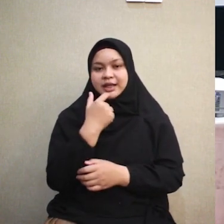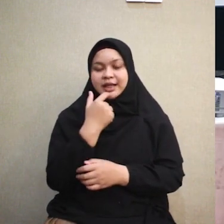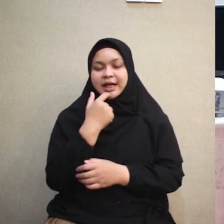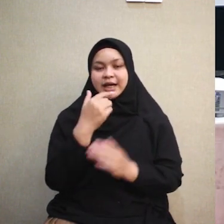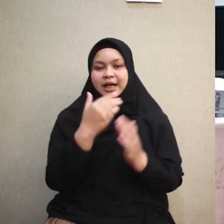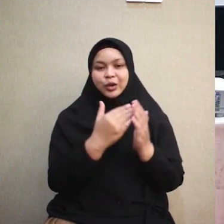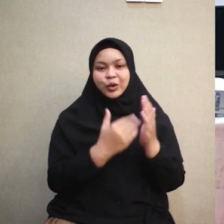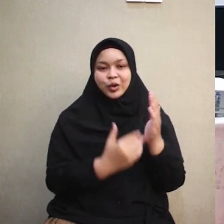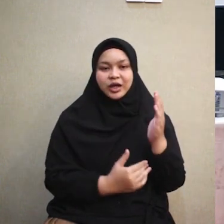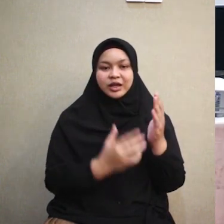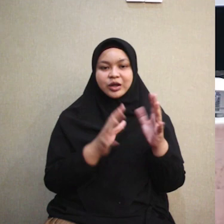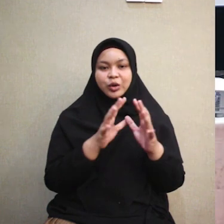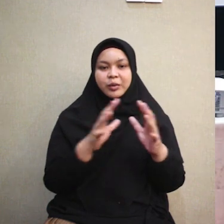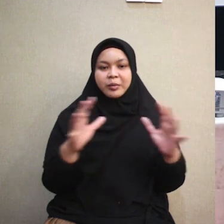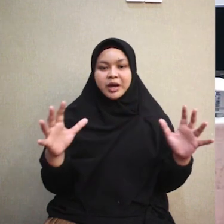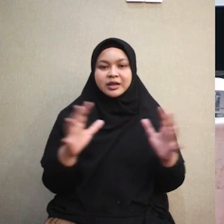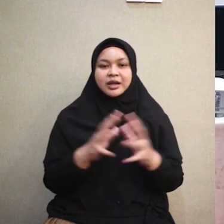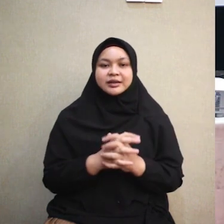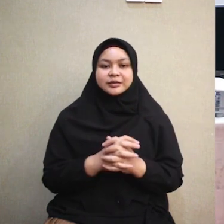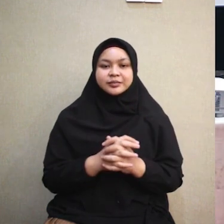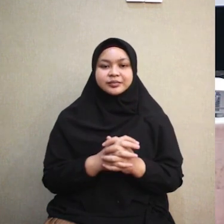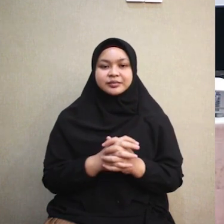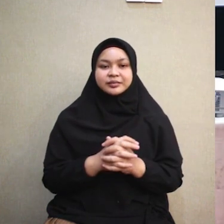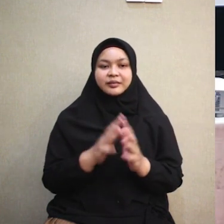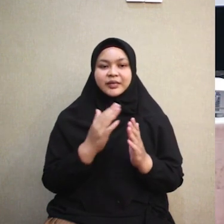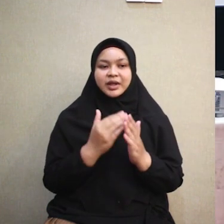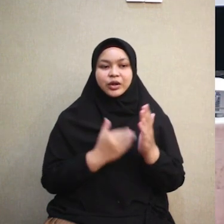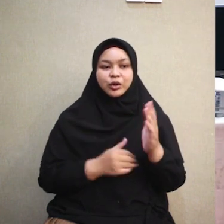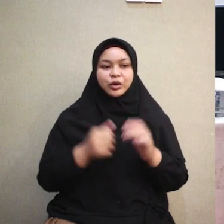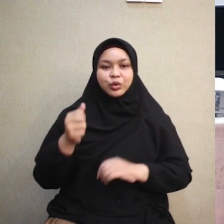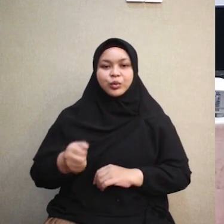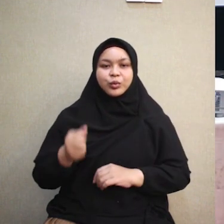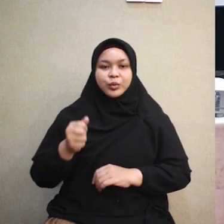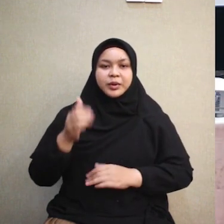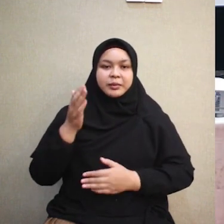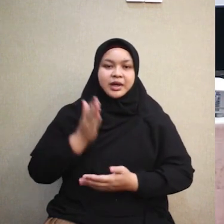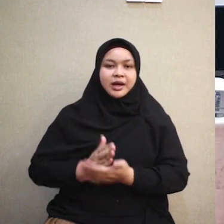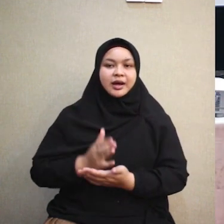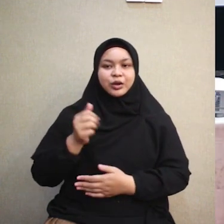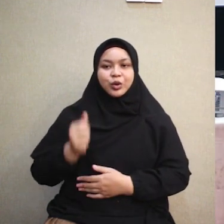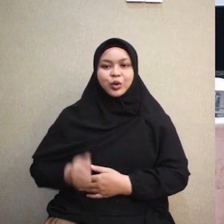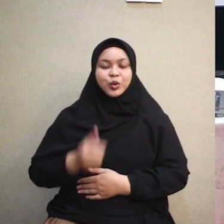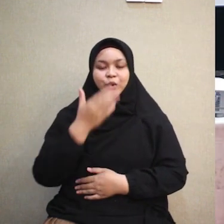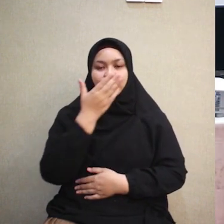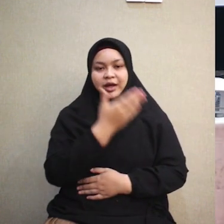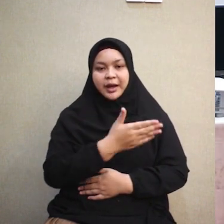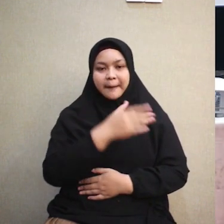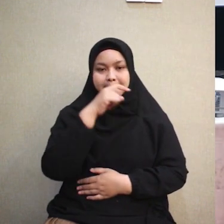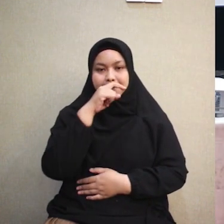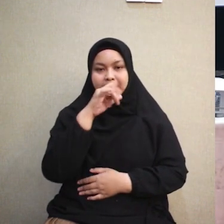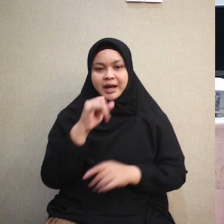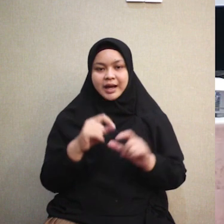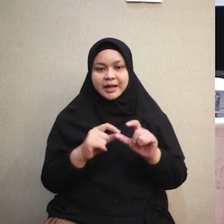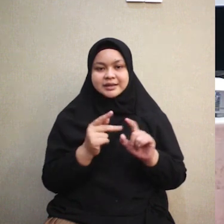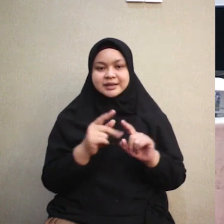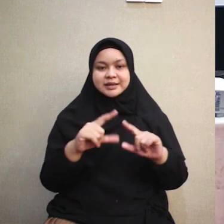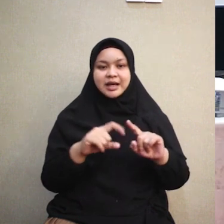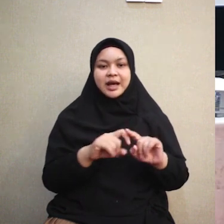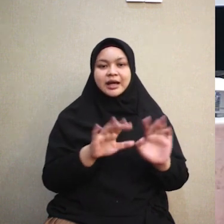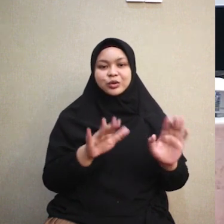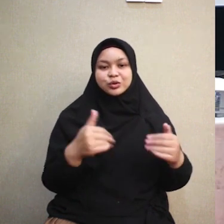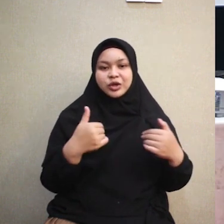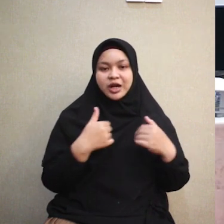termasuk di dalam banyak apa namanya aturan hukum bahkan penegakan hukum itu ada masalah dan itu